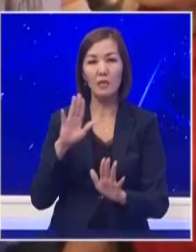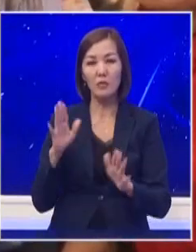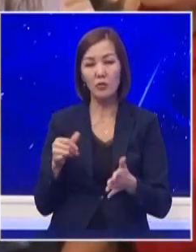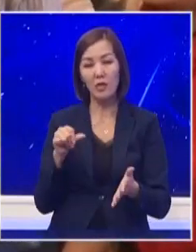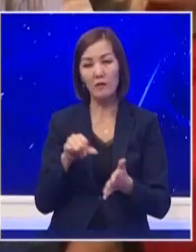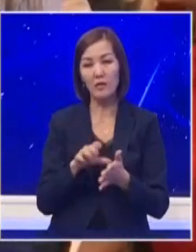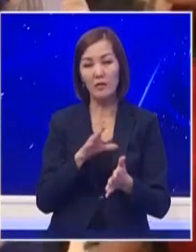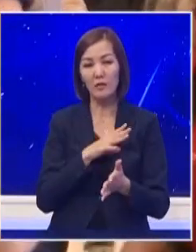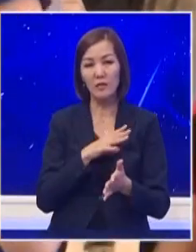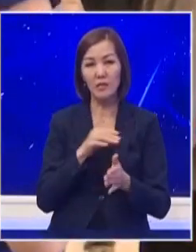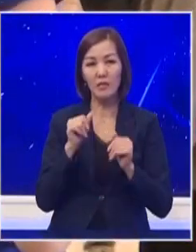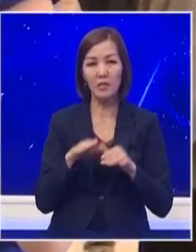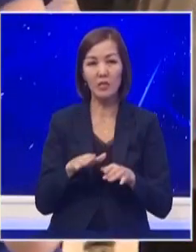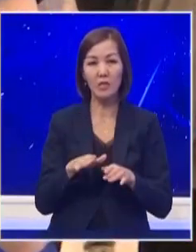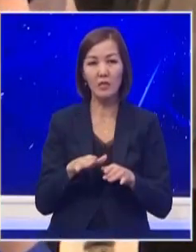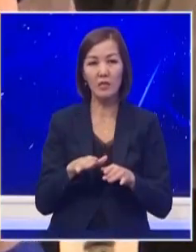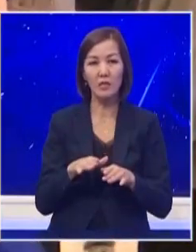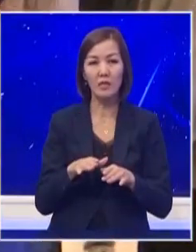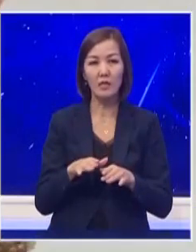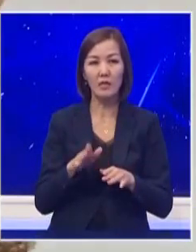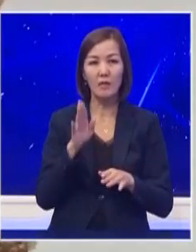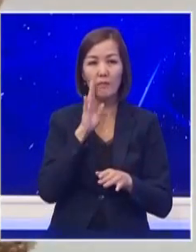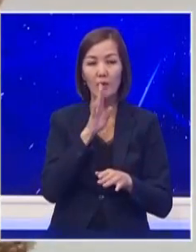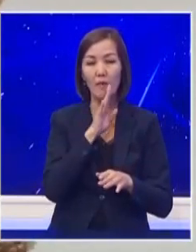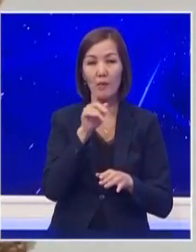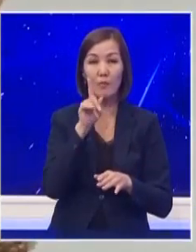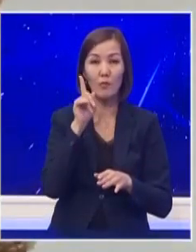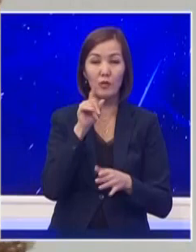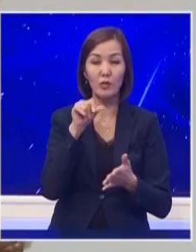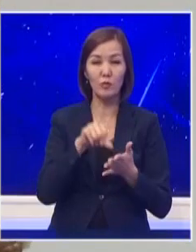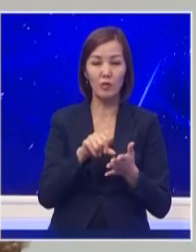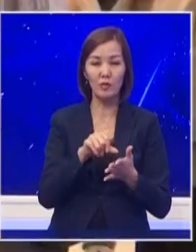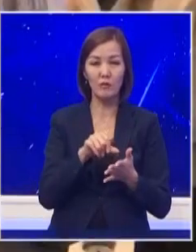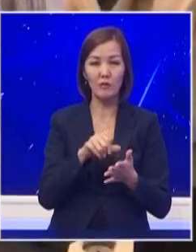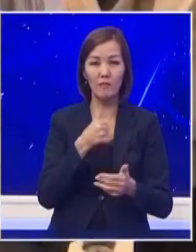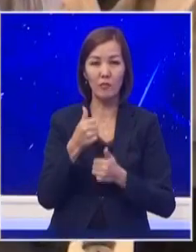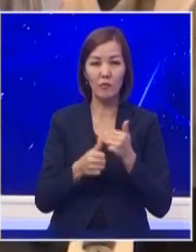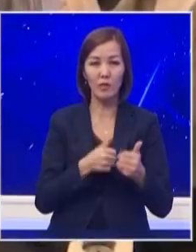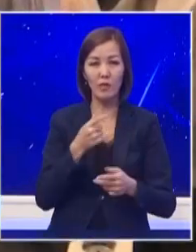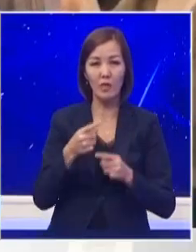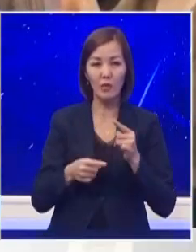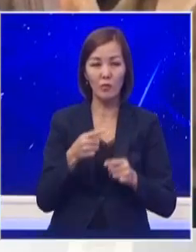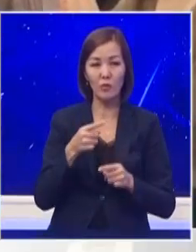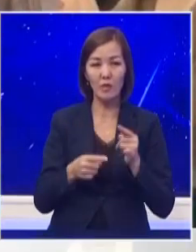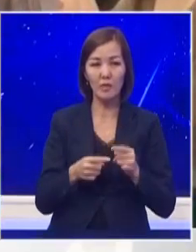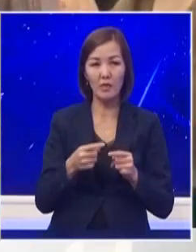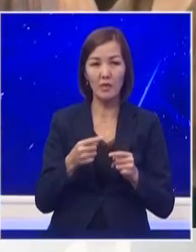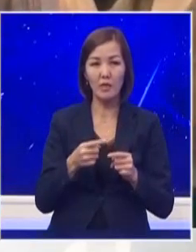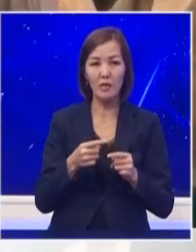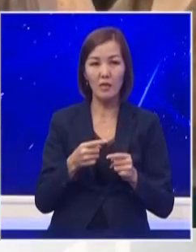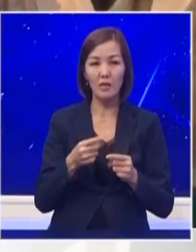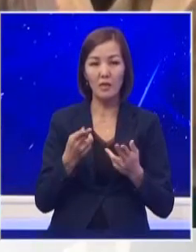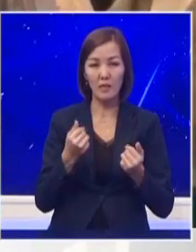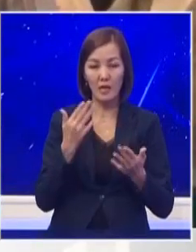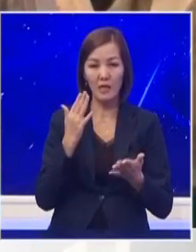и решила пойти По стопам мамы У меня мама молодости тоже участвовала в этом конкурсе конкуренция Ну скорее всего